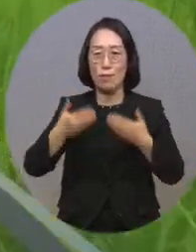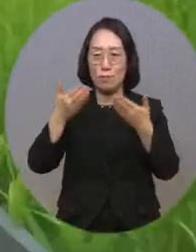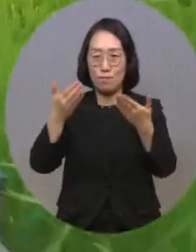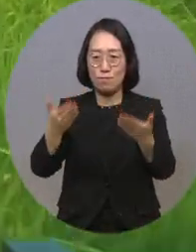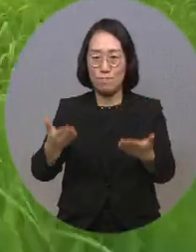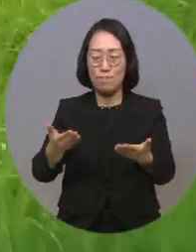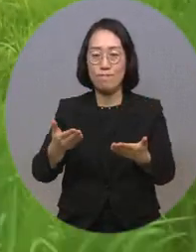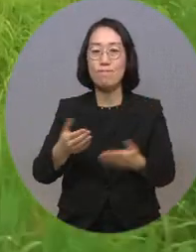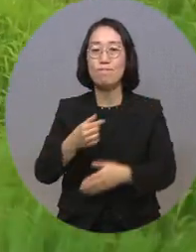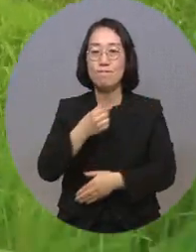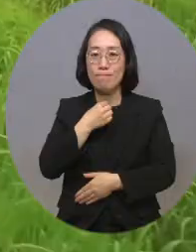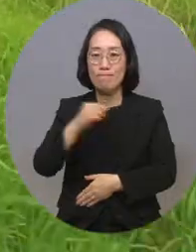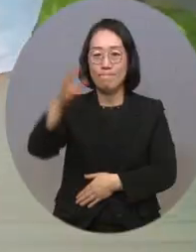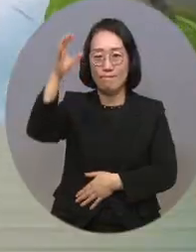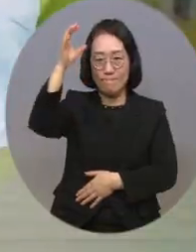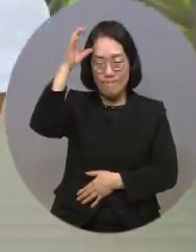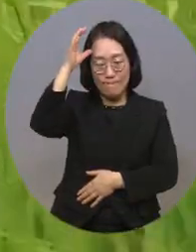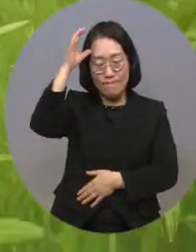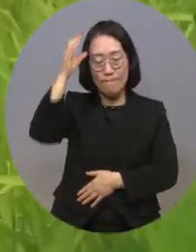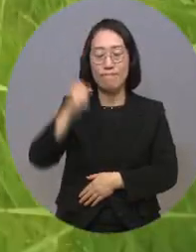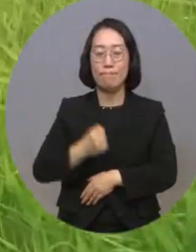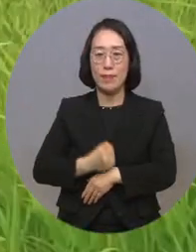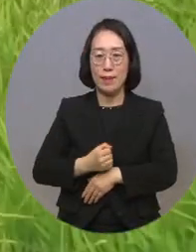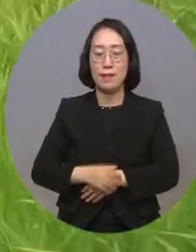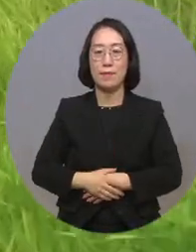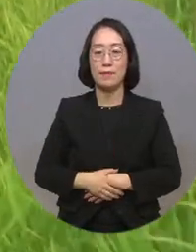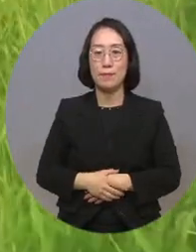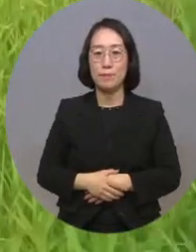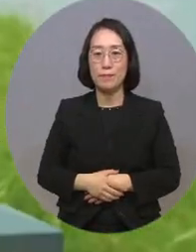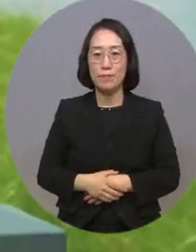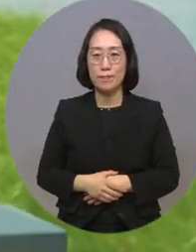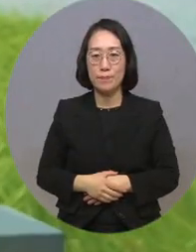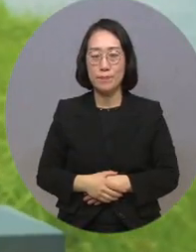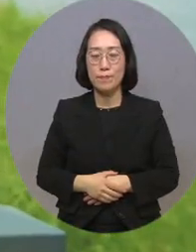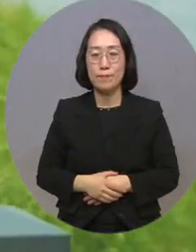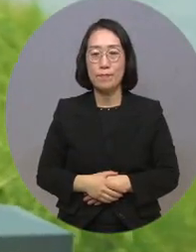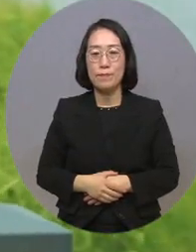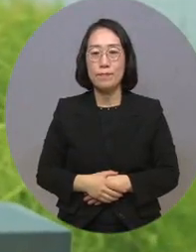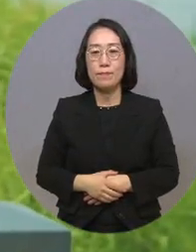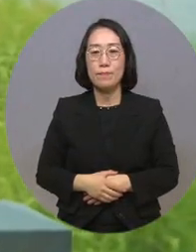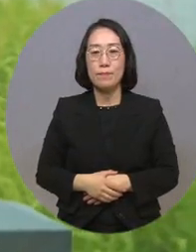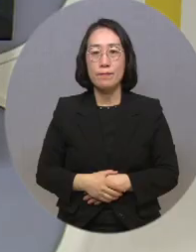수 있기를 기대합니다. 복지TV 뉴스 권영찬입니다.